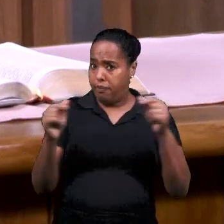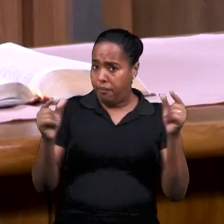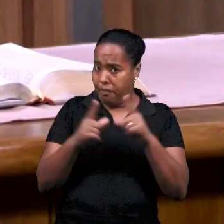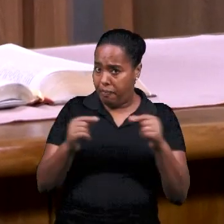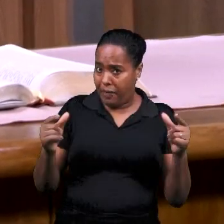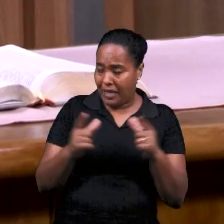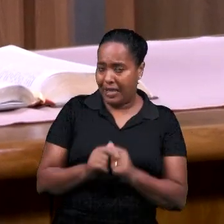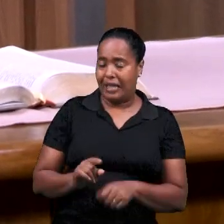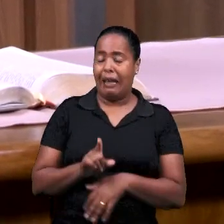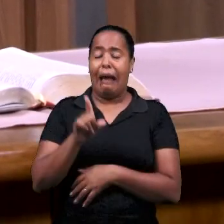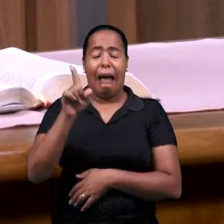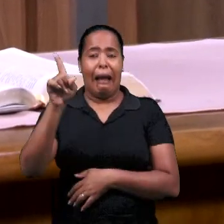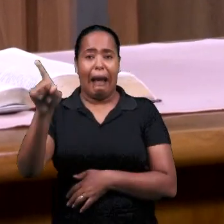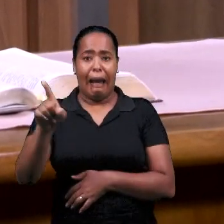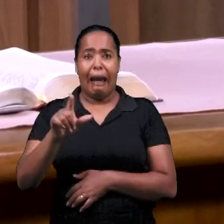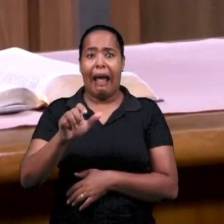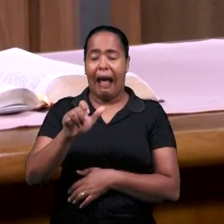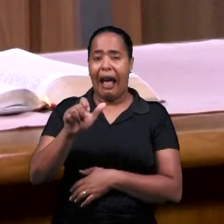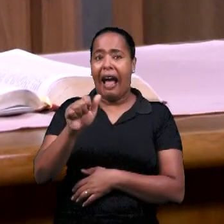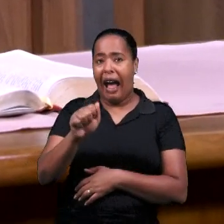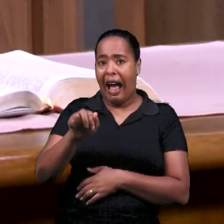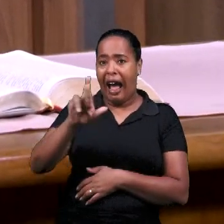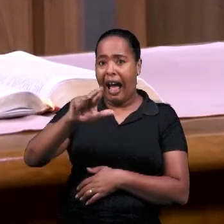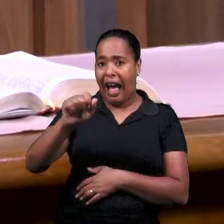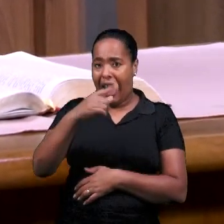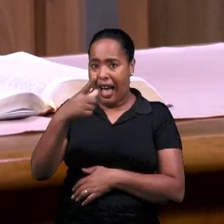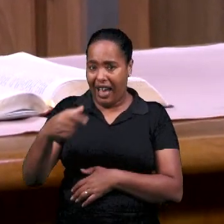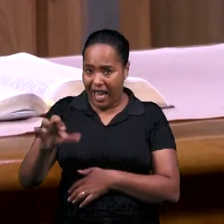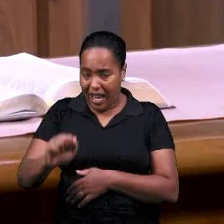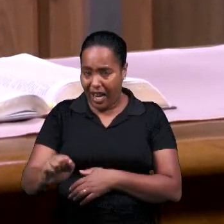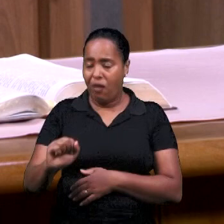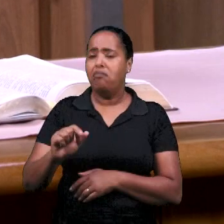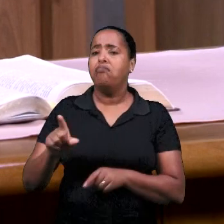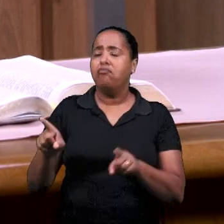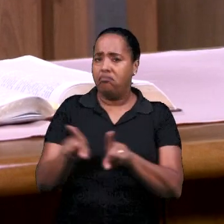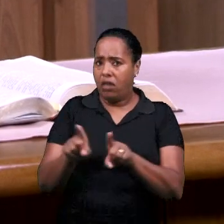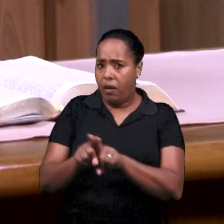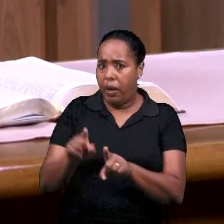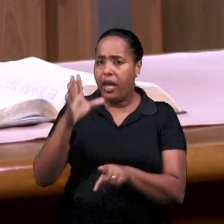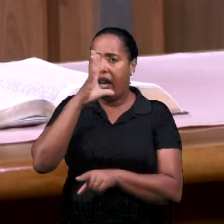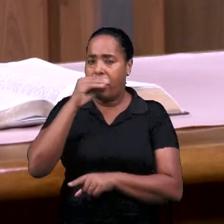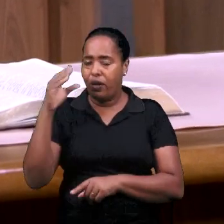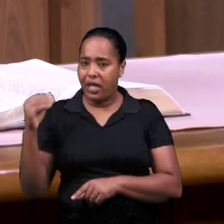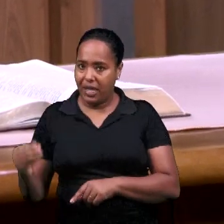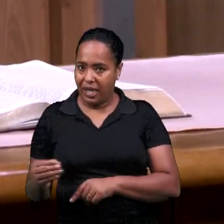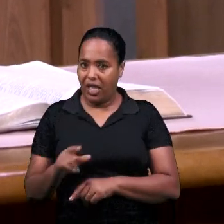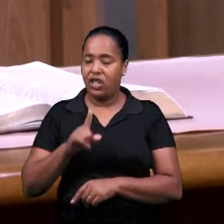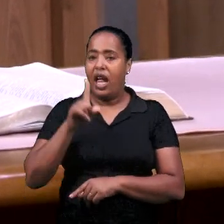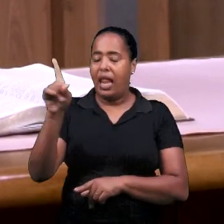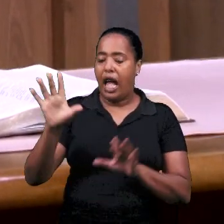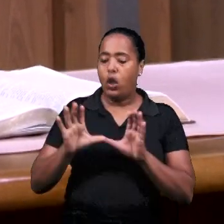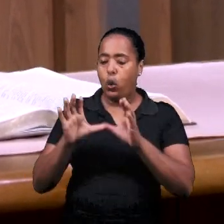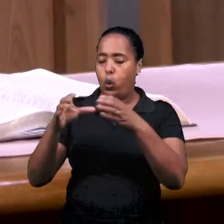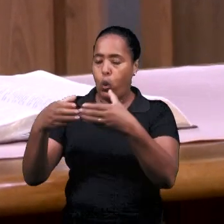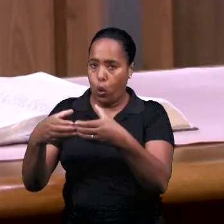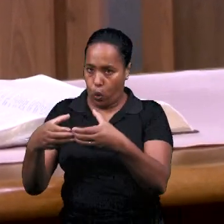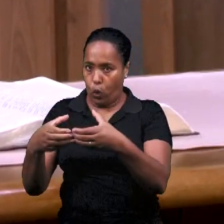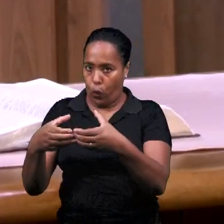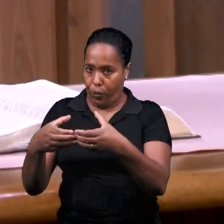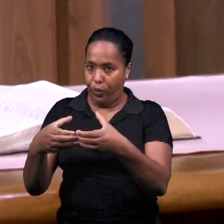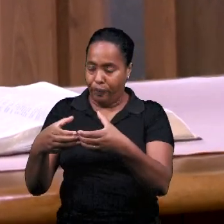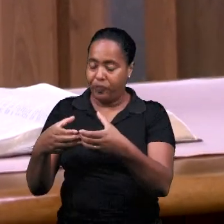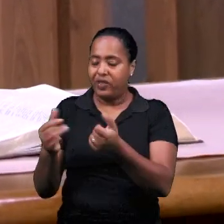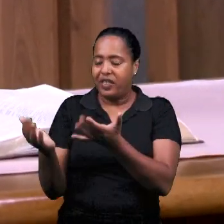Distrito Fédéral, la région de Brasilia. Notre frère Aaron, un autre adolescent de l'église de Ceilândia Sul.